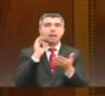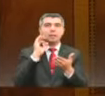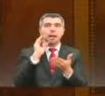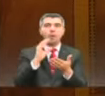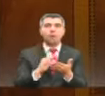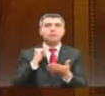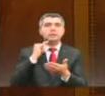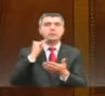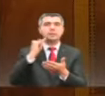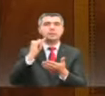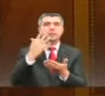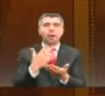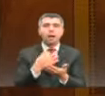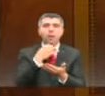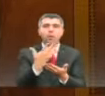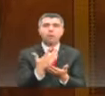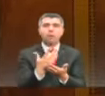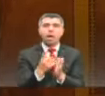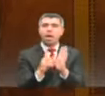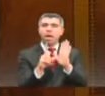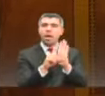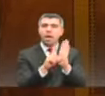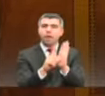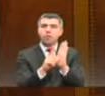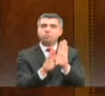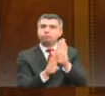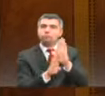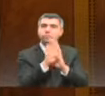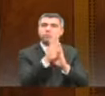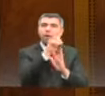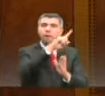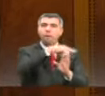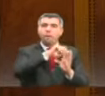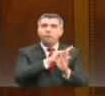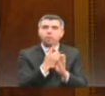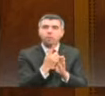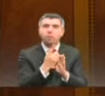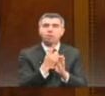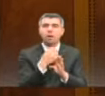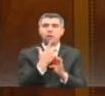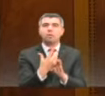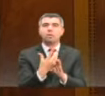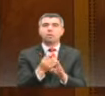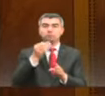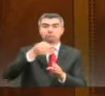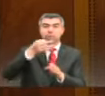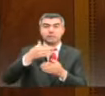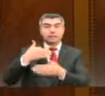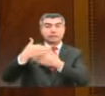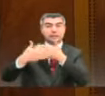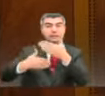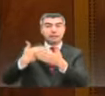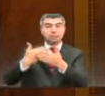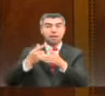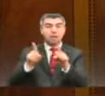وعلى الديمقراطية المواطنة والتشاركية، وعلى مبادئ الحكامة الجيدة